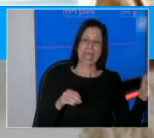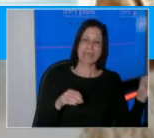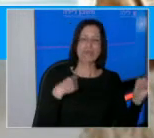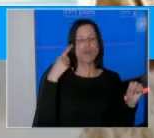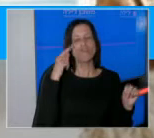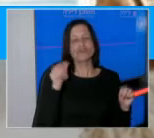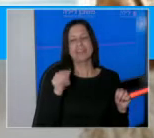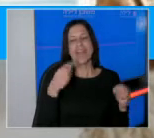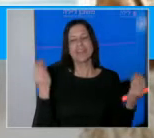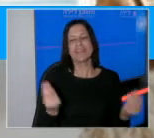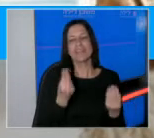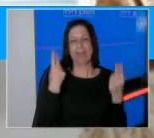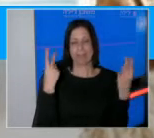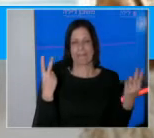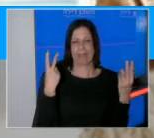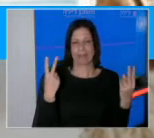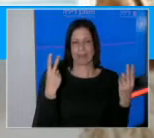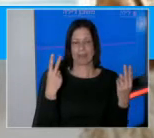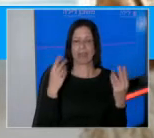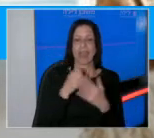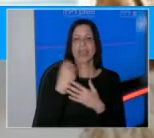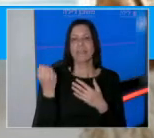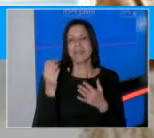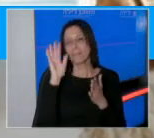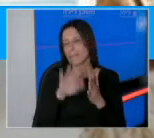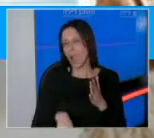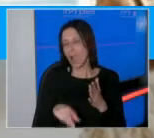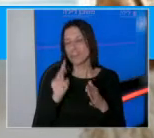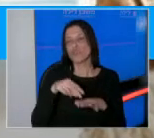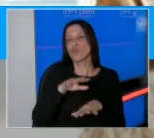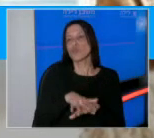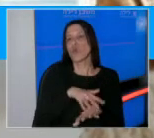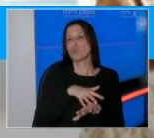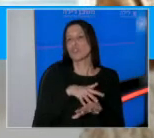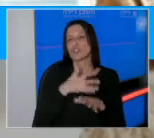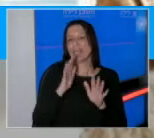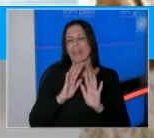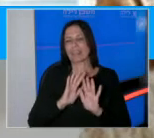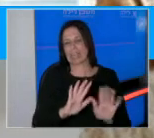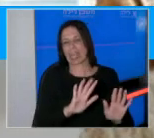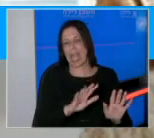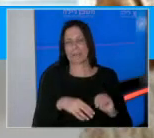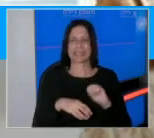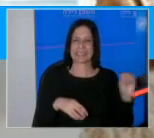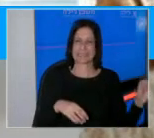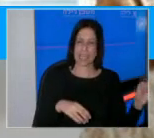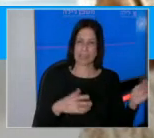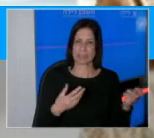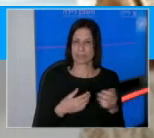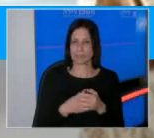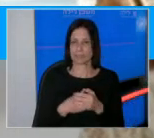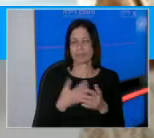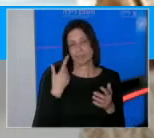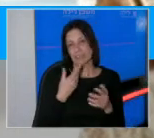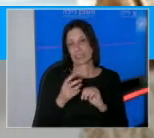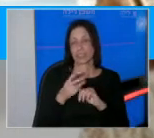חושבת שזה הדבר העיקרי, הימין פחות, יש בו תחושת דחייה ממזרחיות וממזרחים,